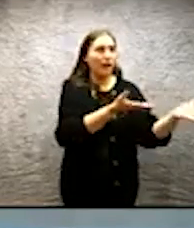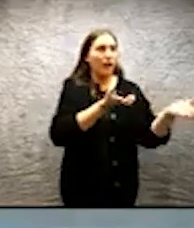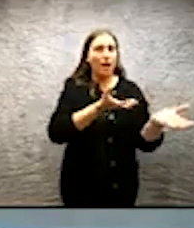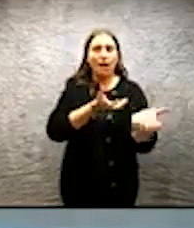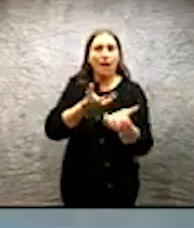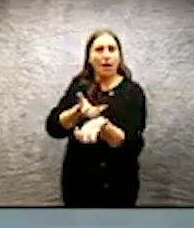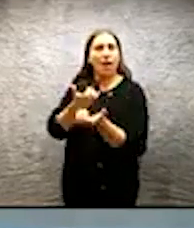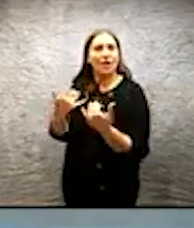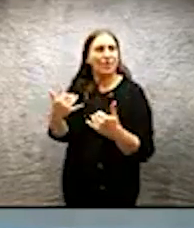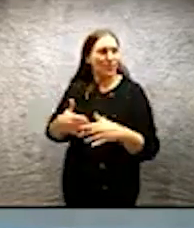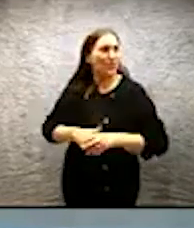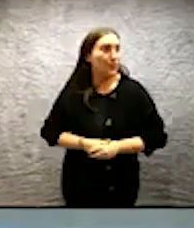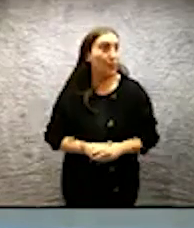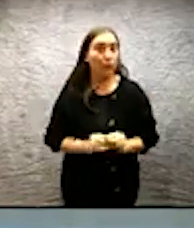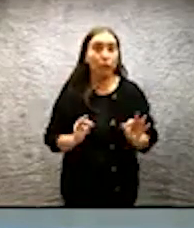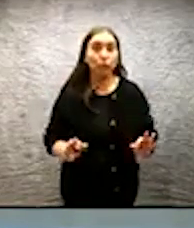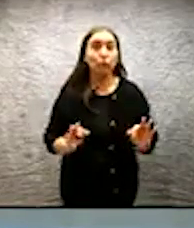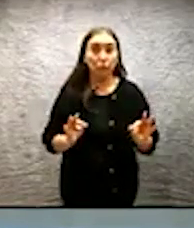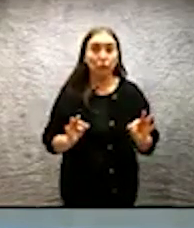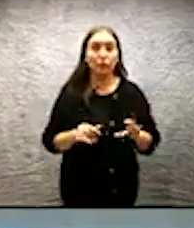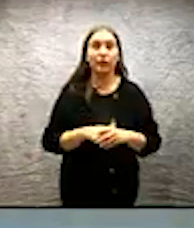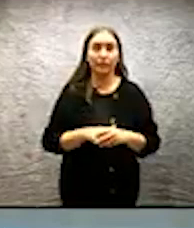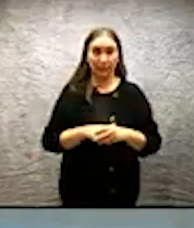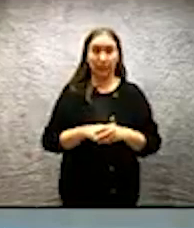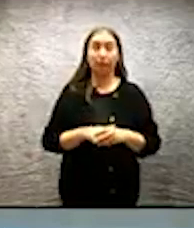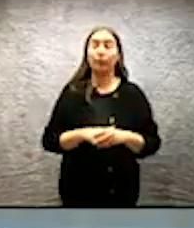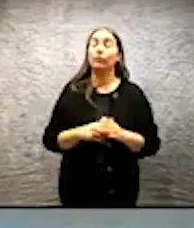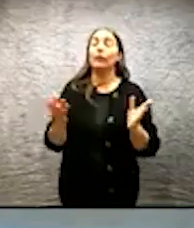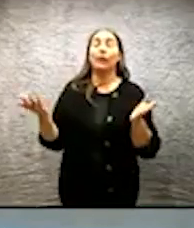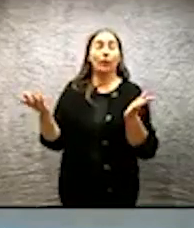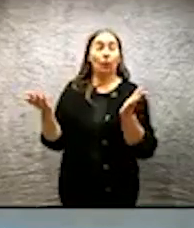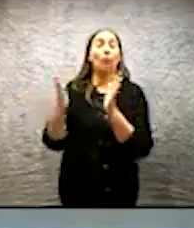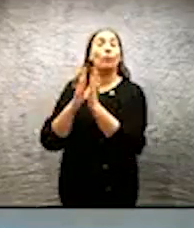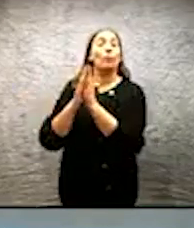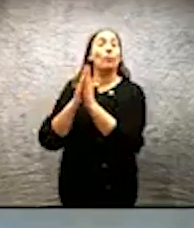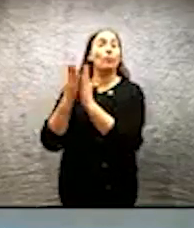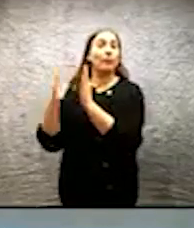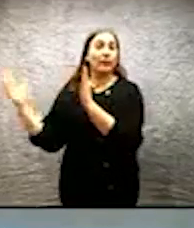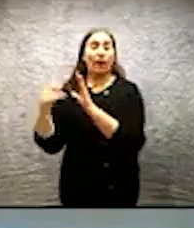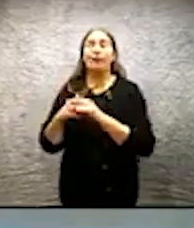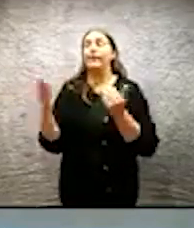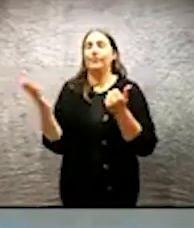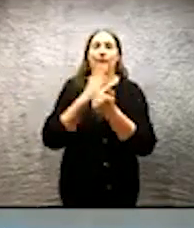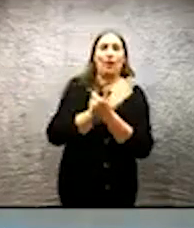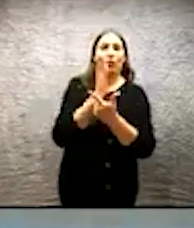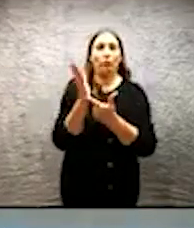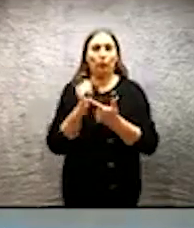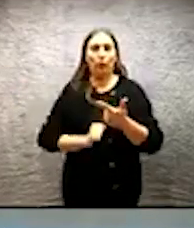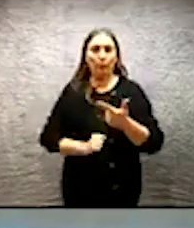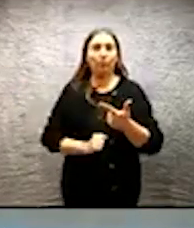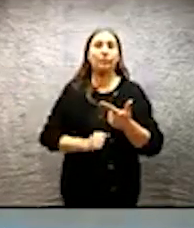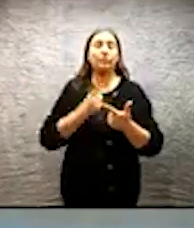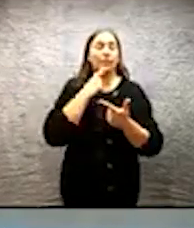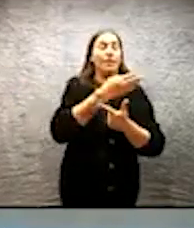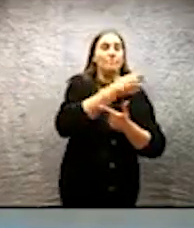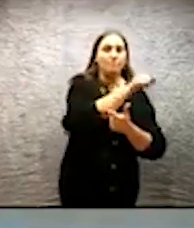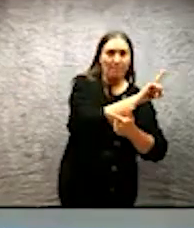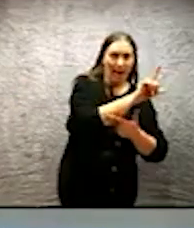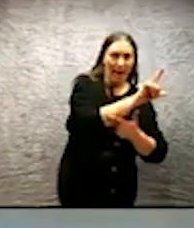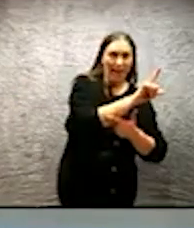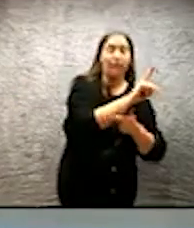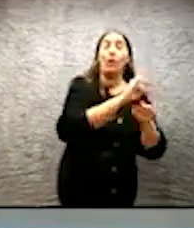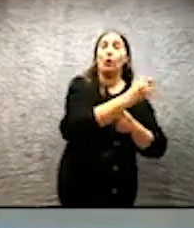vous faites le pendant avec la médiathèque. Enfin, il y a deux versants, hein, la bibliothèque numérique métropolitaine et la